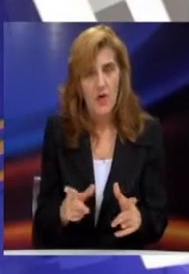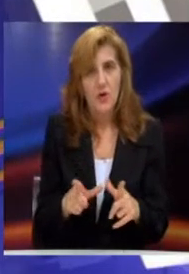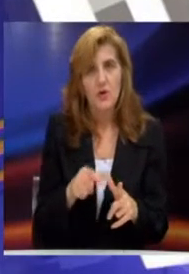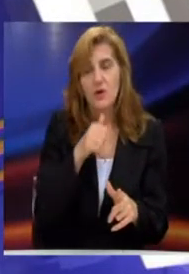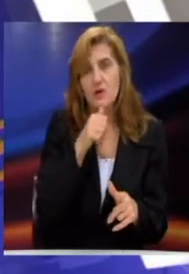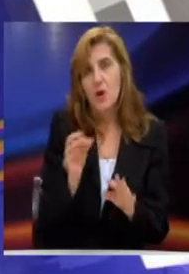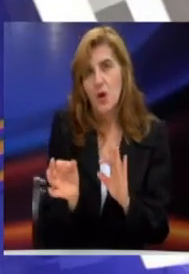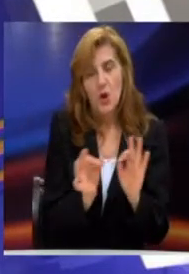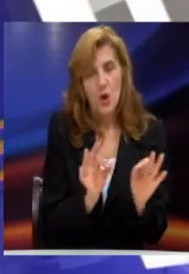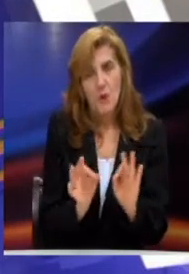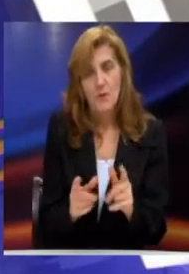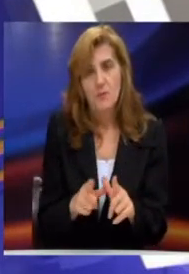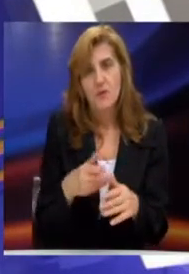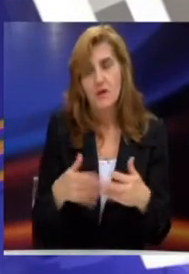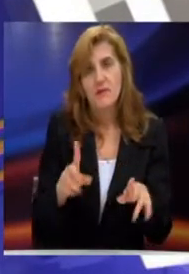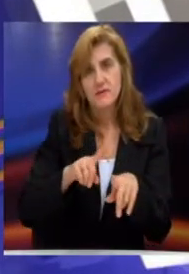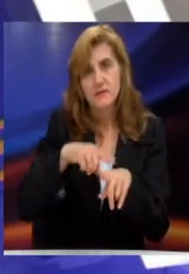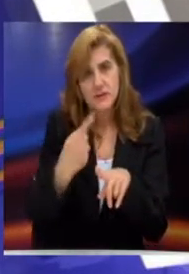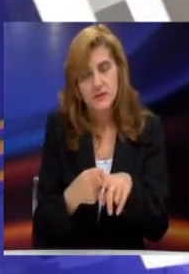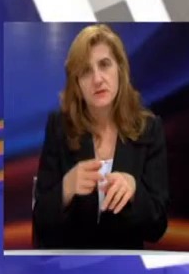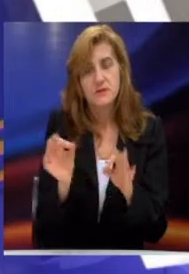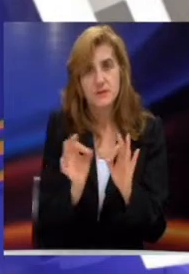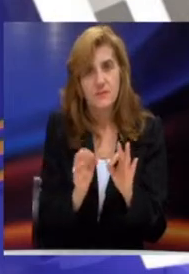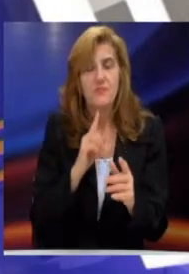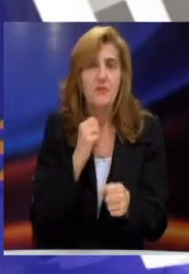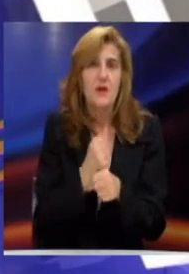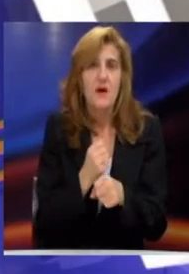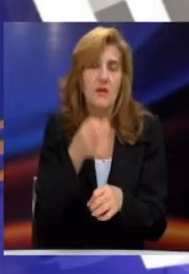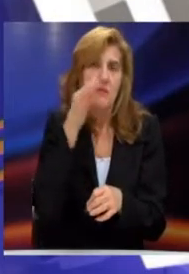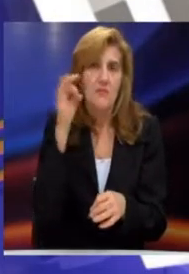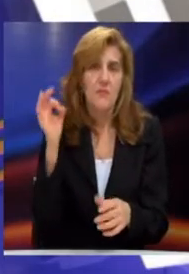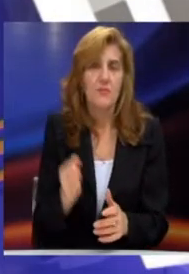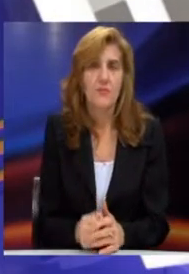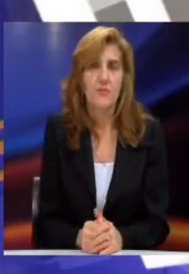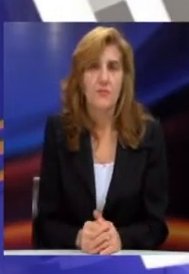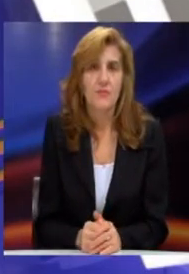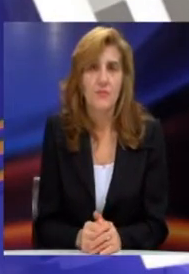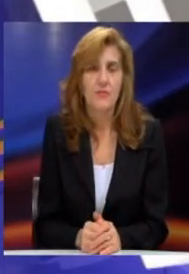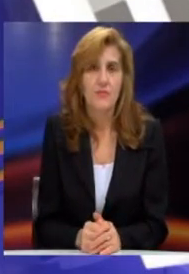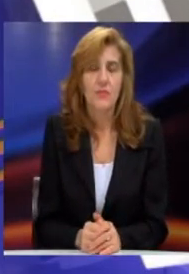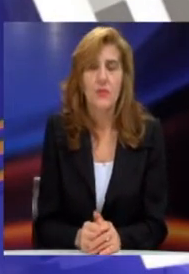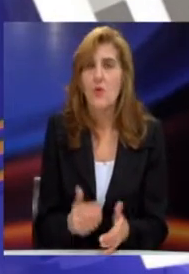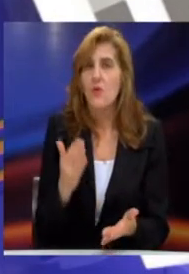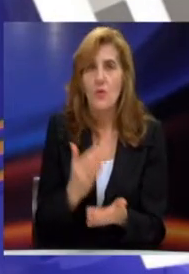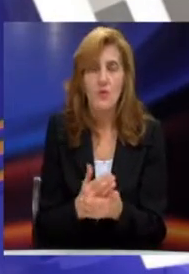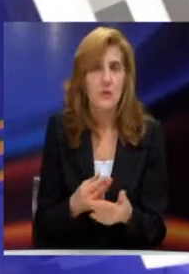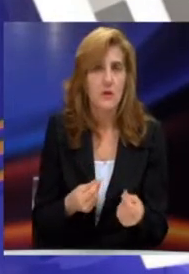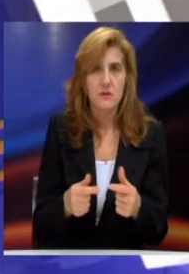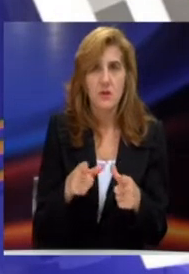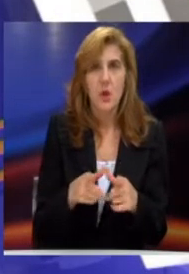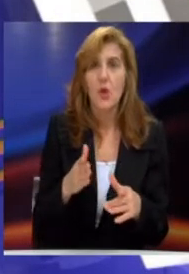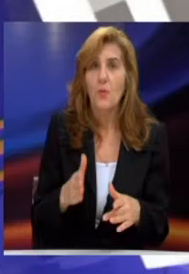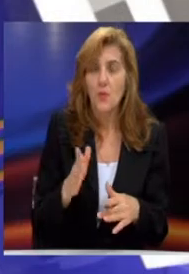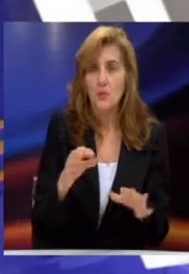dinara namijenjeni su i za opremanje centra za vantelesnu oplodnju i unapređenje rada na odeljenju radiologije. Jeste uvek investiranje u